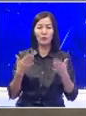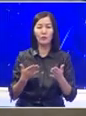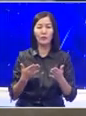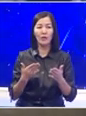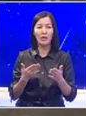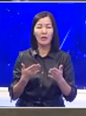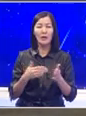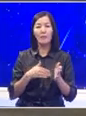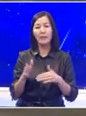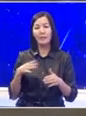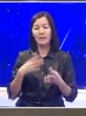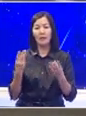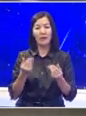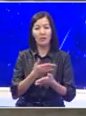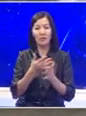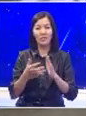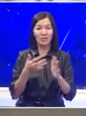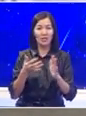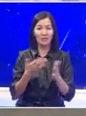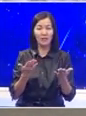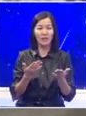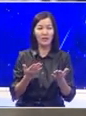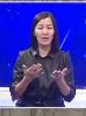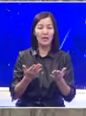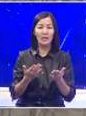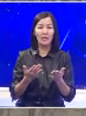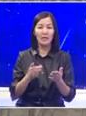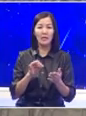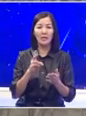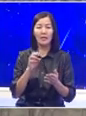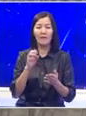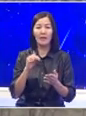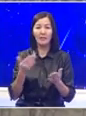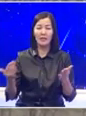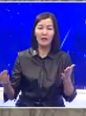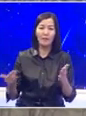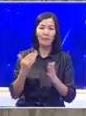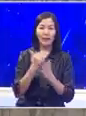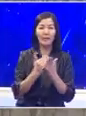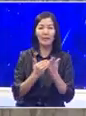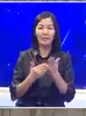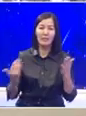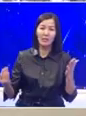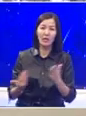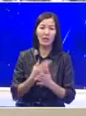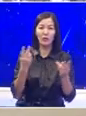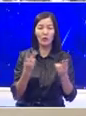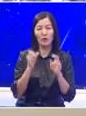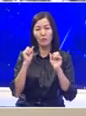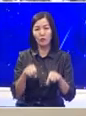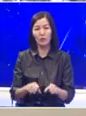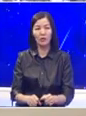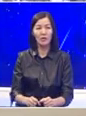көтермегендіктен бас тартыпты. Ал мамандар бұл үйлерді реновация бағдарламасы мен жаңғыртуға жарамды деп сендірді.